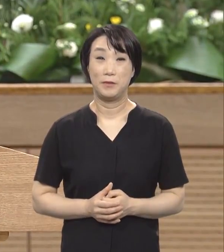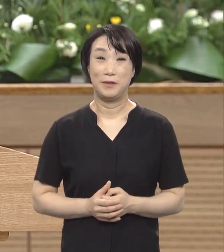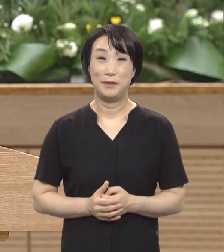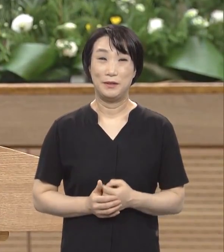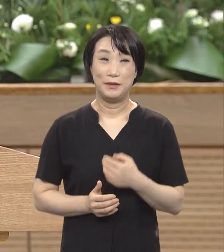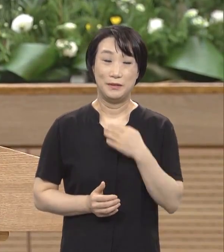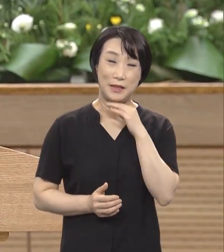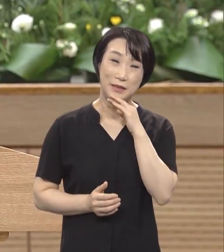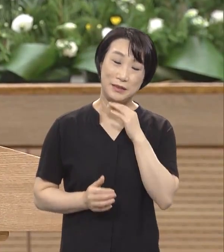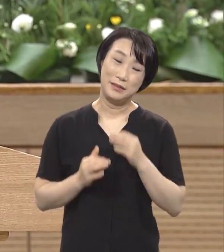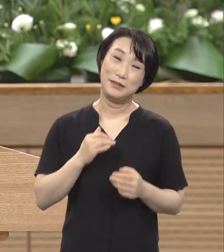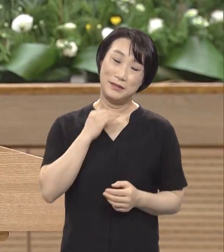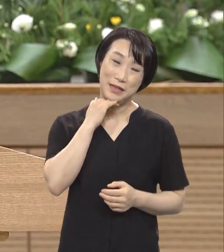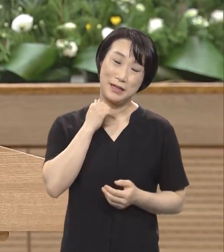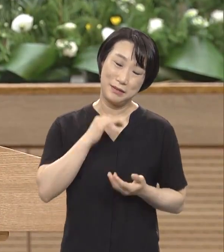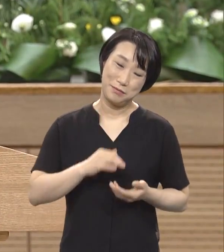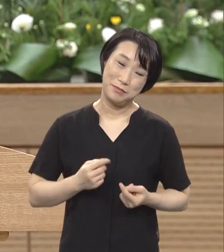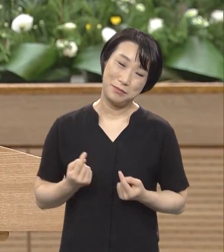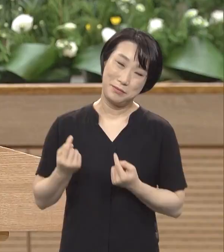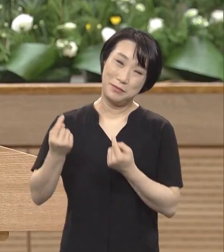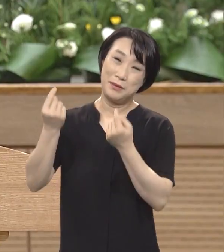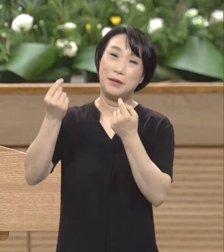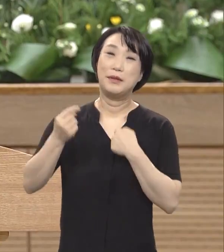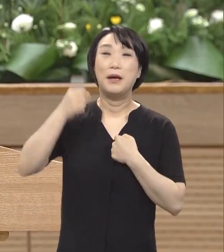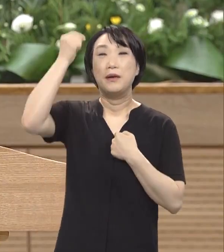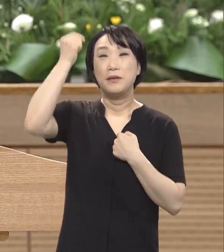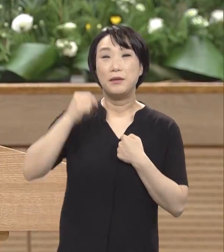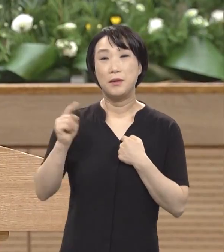나이가 먹어가면서